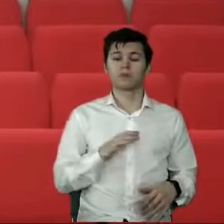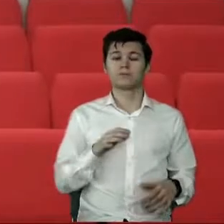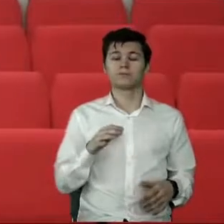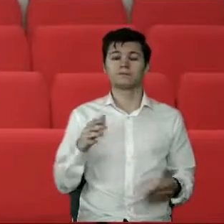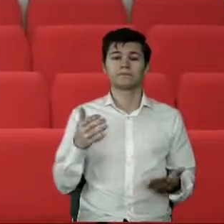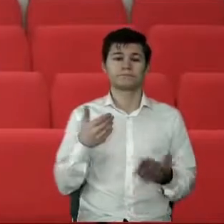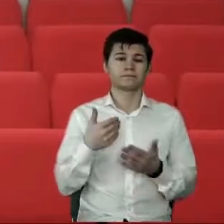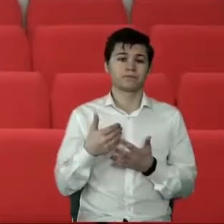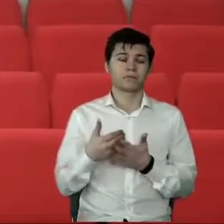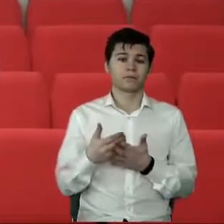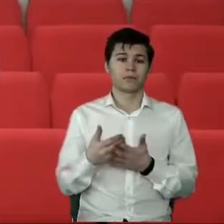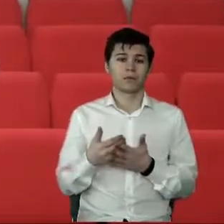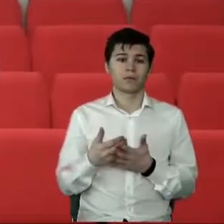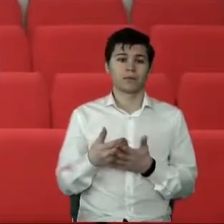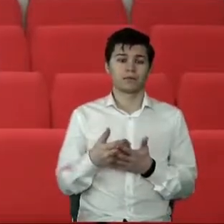когда